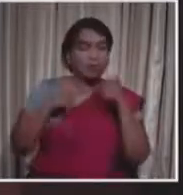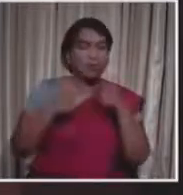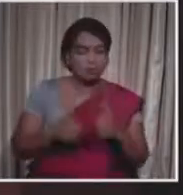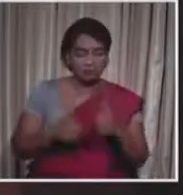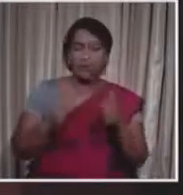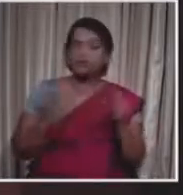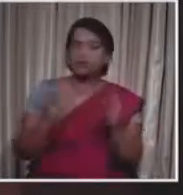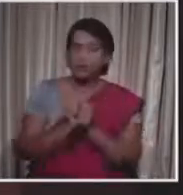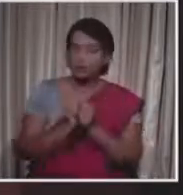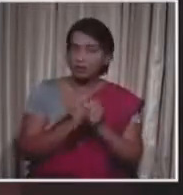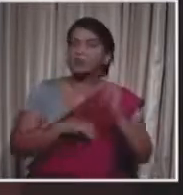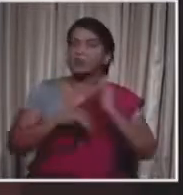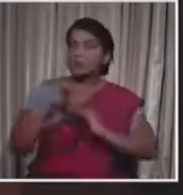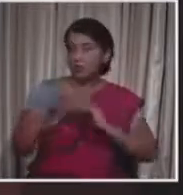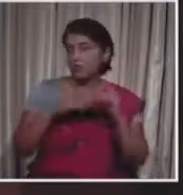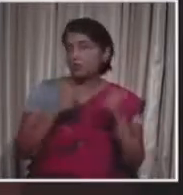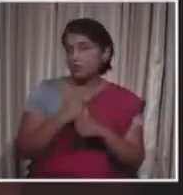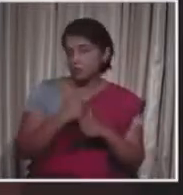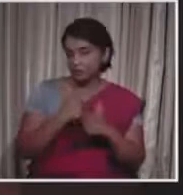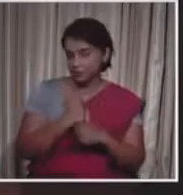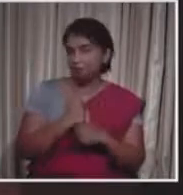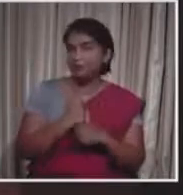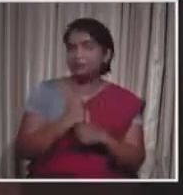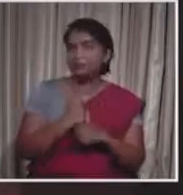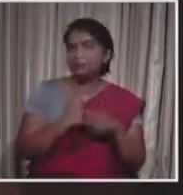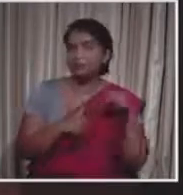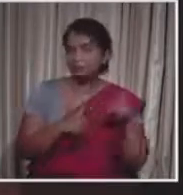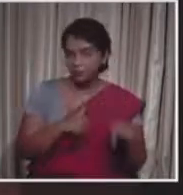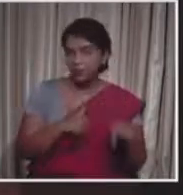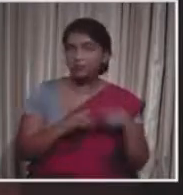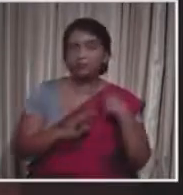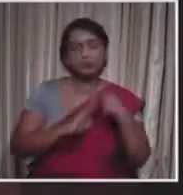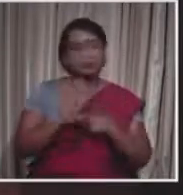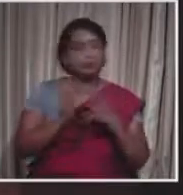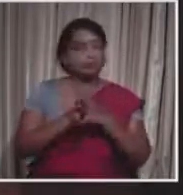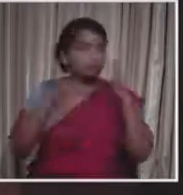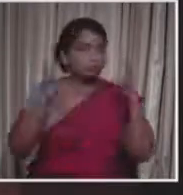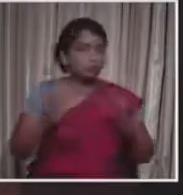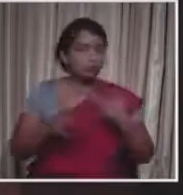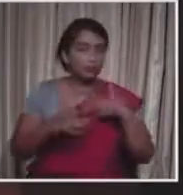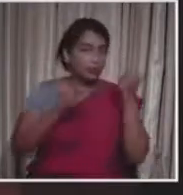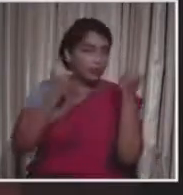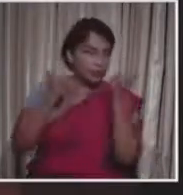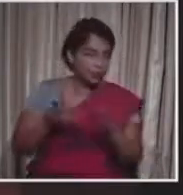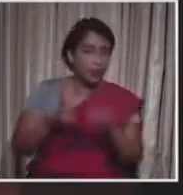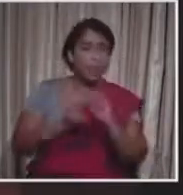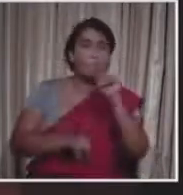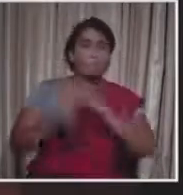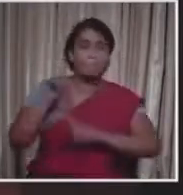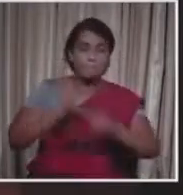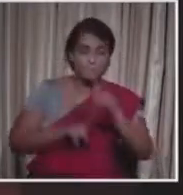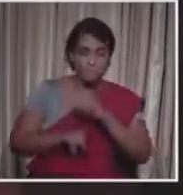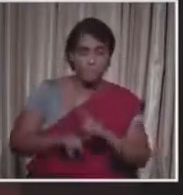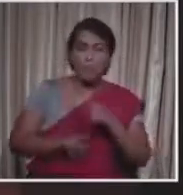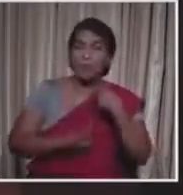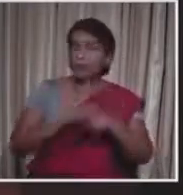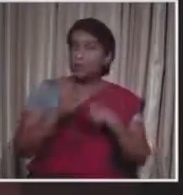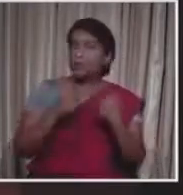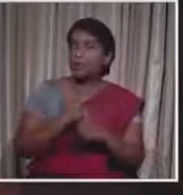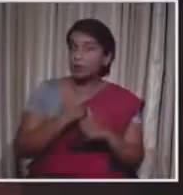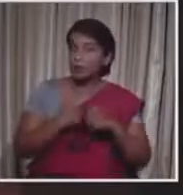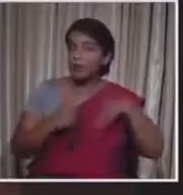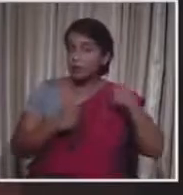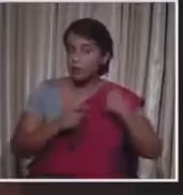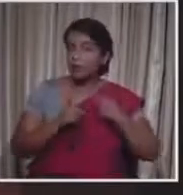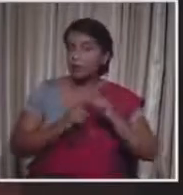සම්පන්නව ක්‍රමවේදයක් සකස් කළා. මේ රටේ බහුතරයකට එපා වුණයි කියන පාර්ලිමේන්තුව රට හදන ප්‍රධාන